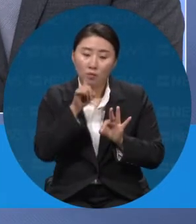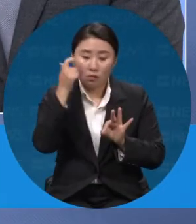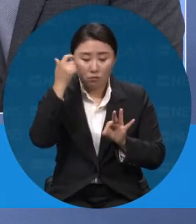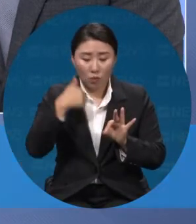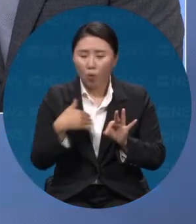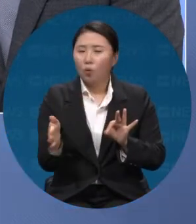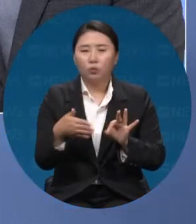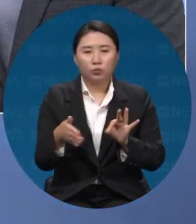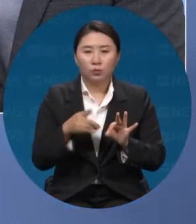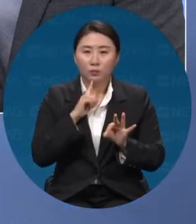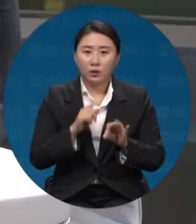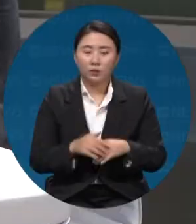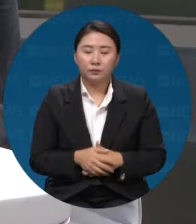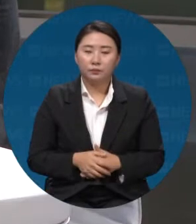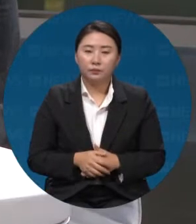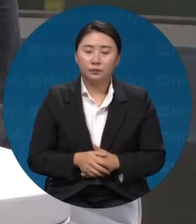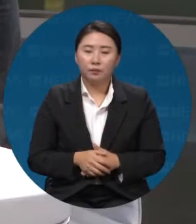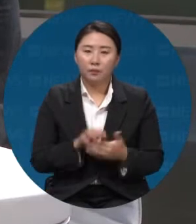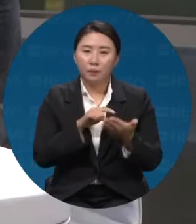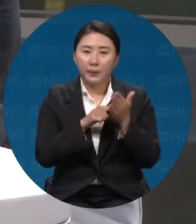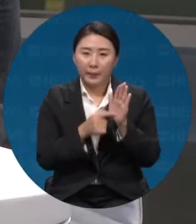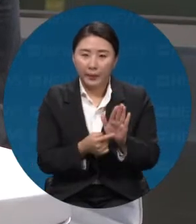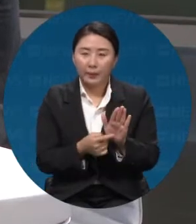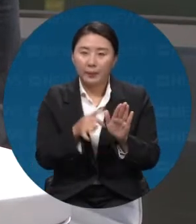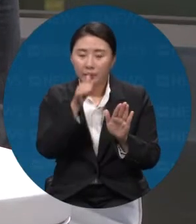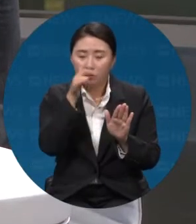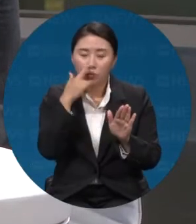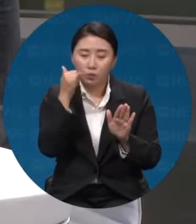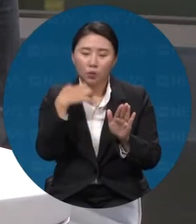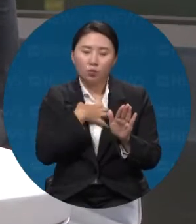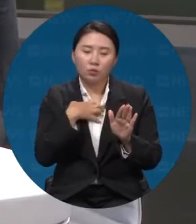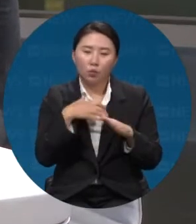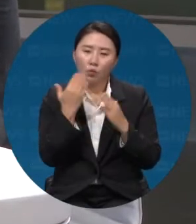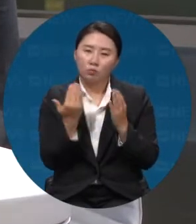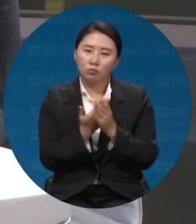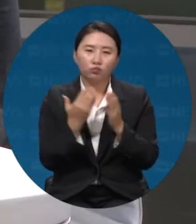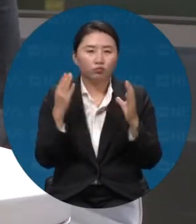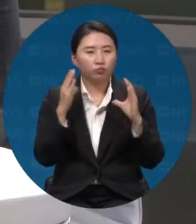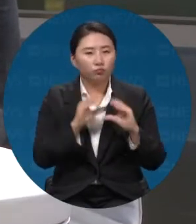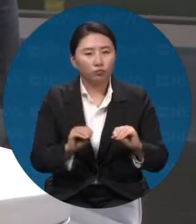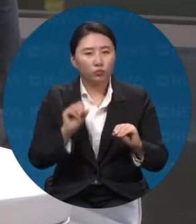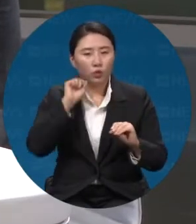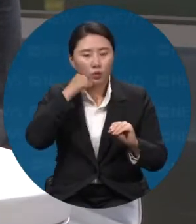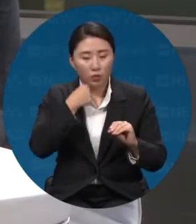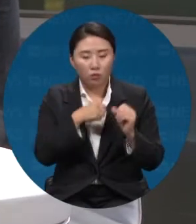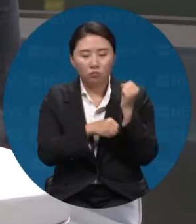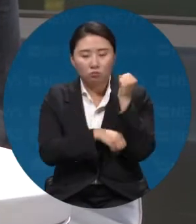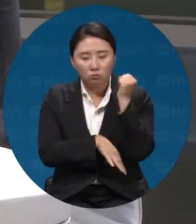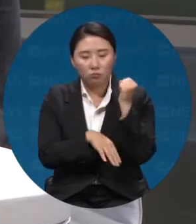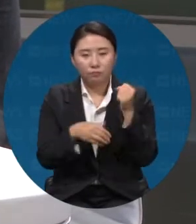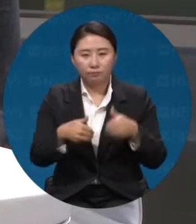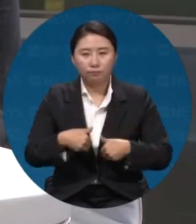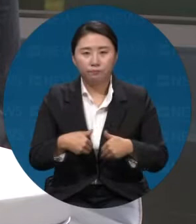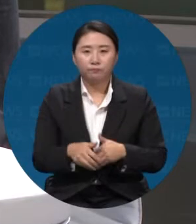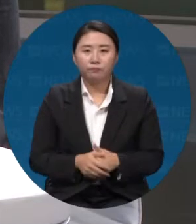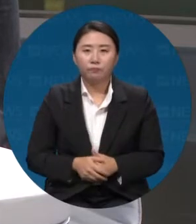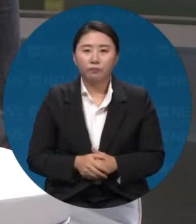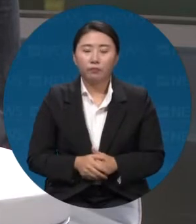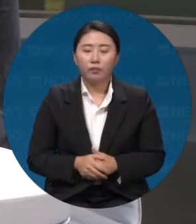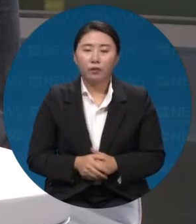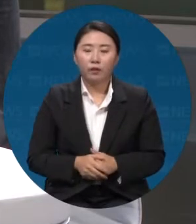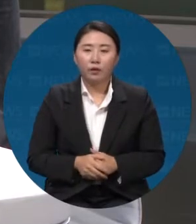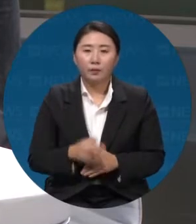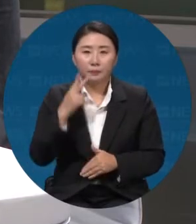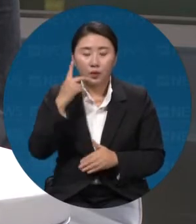없다고 밝혔습니다 4 이런 발표 들이 있긴 하지만 부모의 걱정을 완전 잠식 시키기에는 좀 더 많은 근거 필요해 보이기도 합니다 자